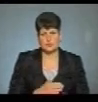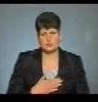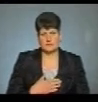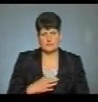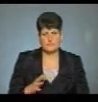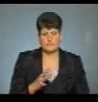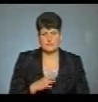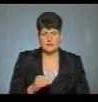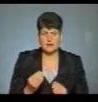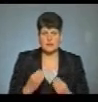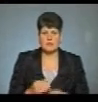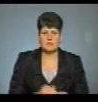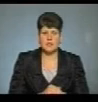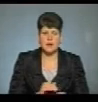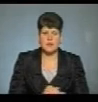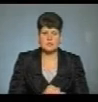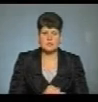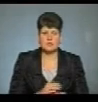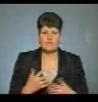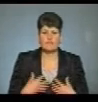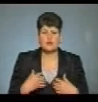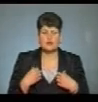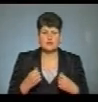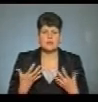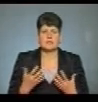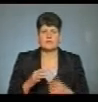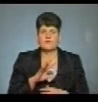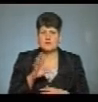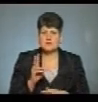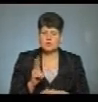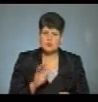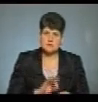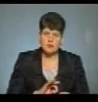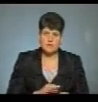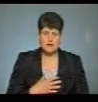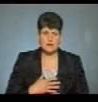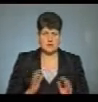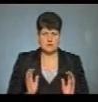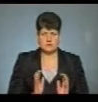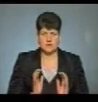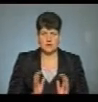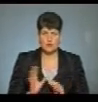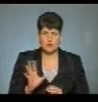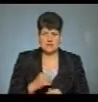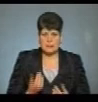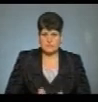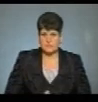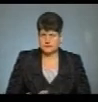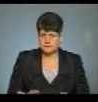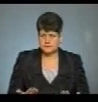нами і подав ласку видуження і зцілення тим, хто захворіли, а нас зберіг усіх при житті.